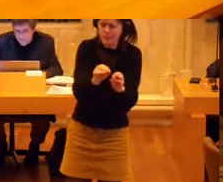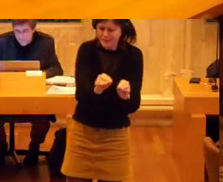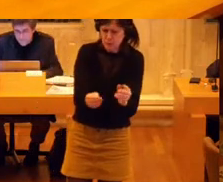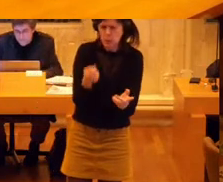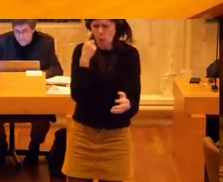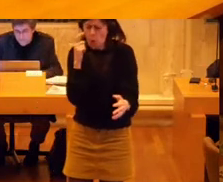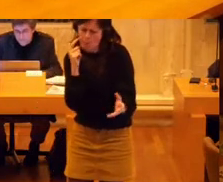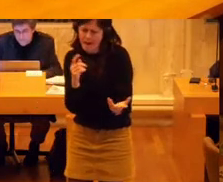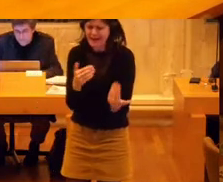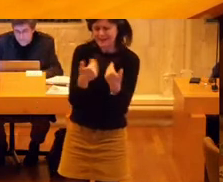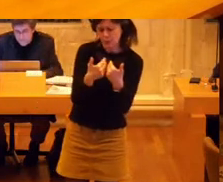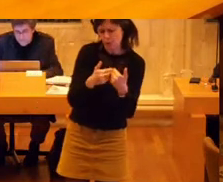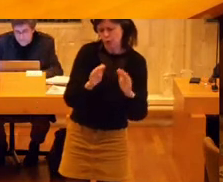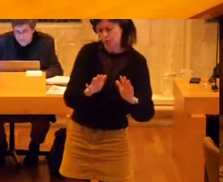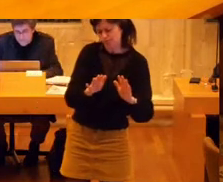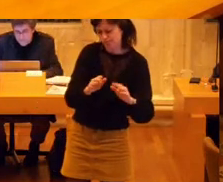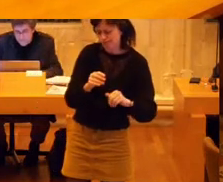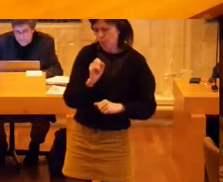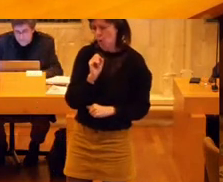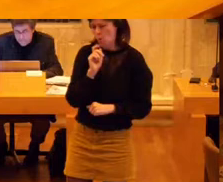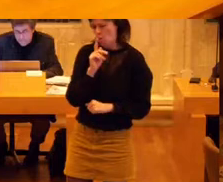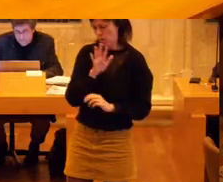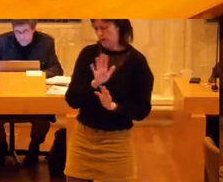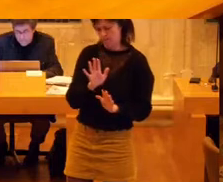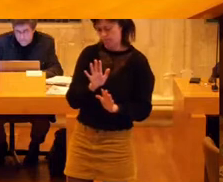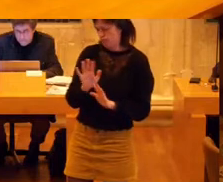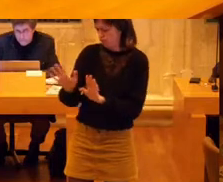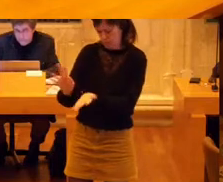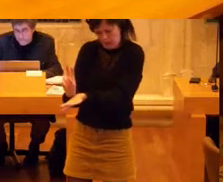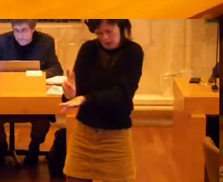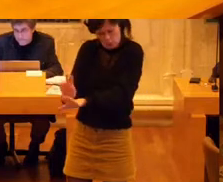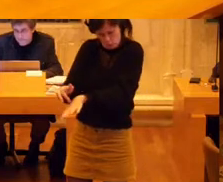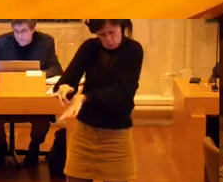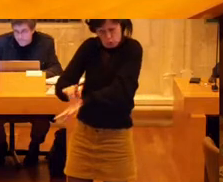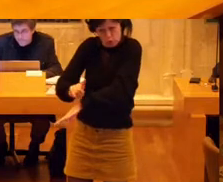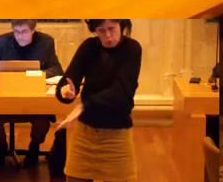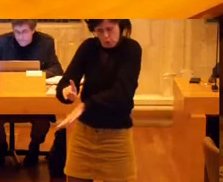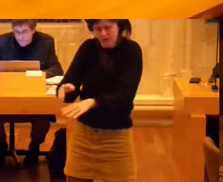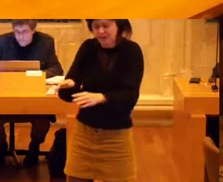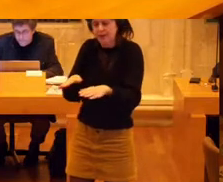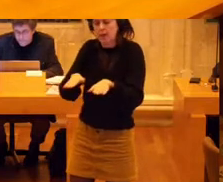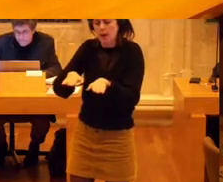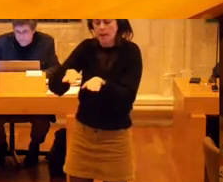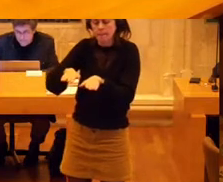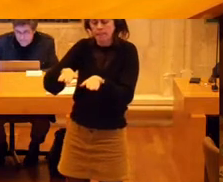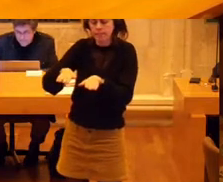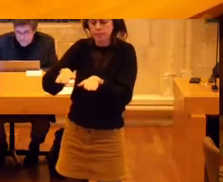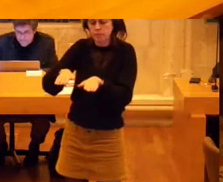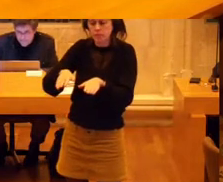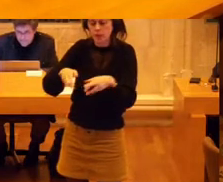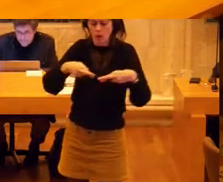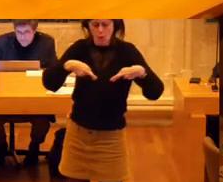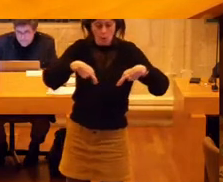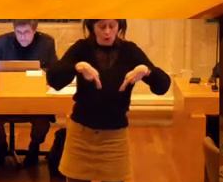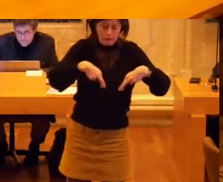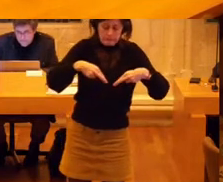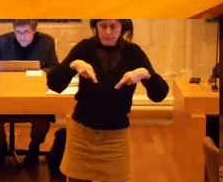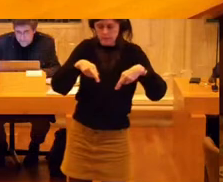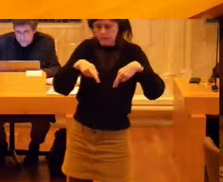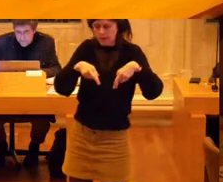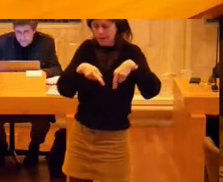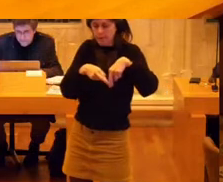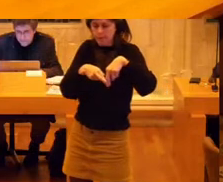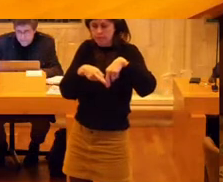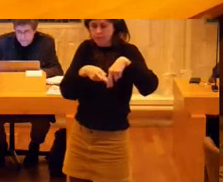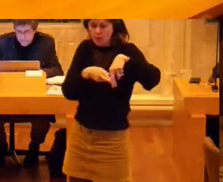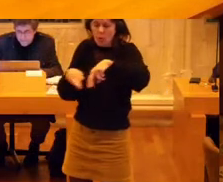des habitants, en faisant faire 90 degrés au programme d'habitation pour qu'il n'y soit plus parallèle, mais perpendiculaire à la rue de Noret, pour qu'on n'ait pas besoin de